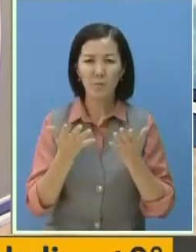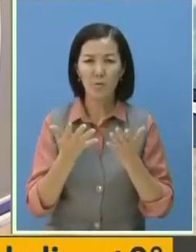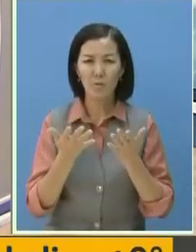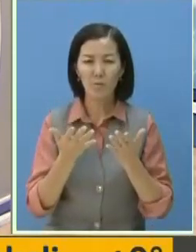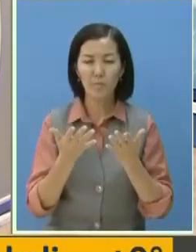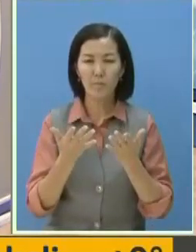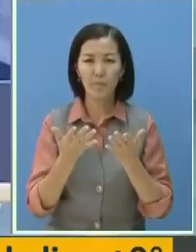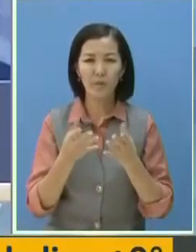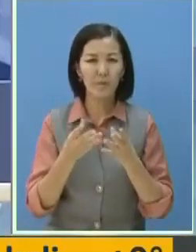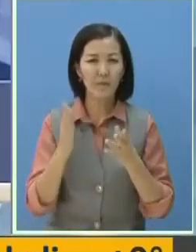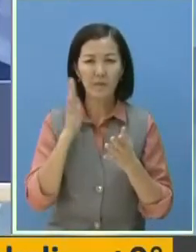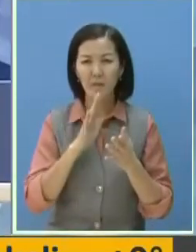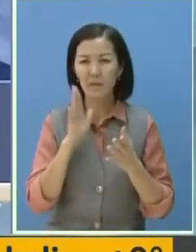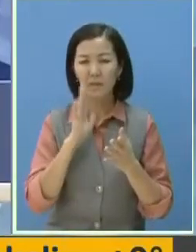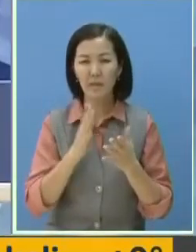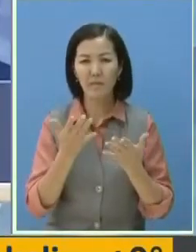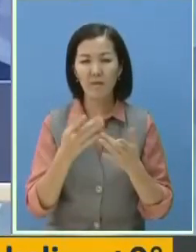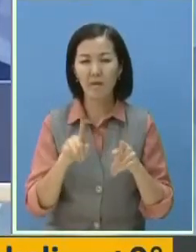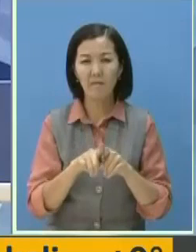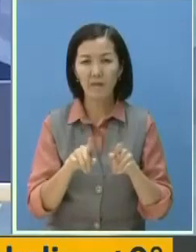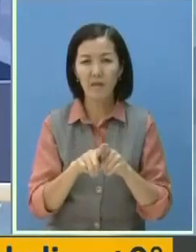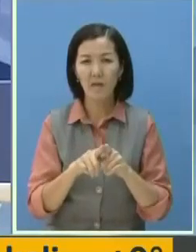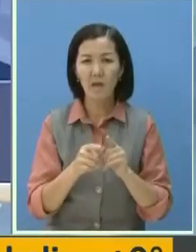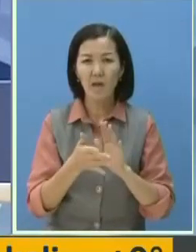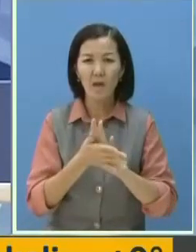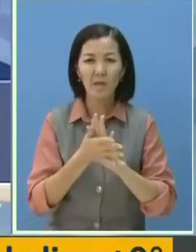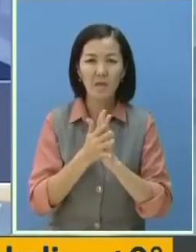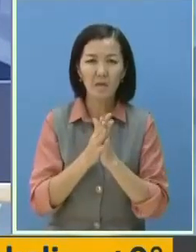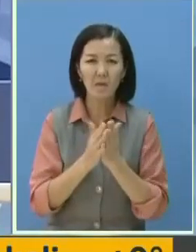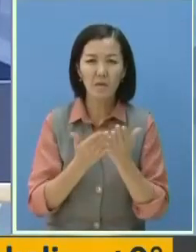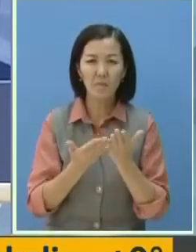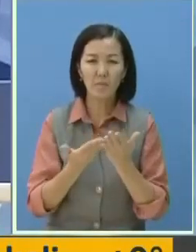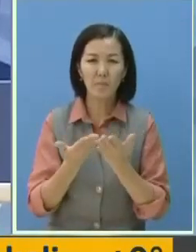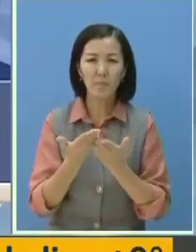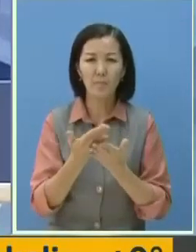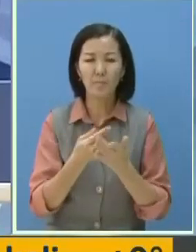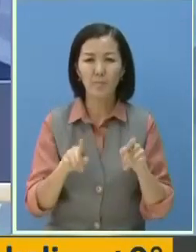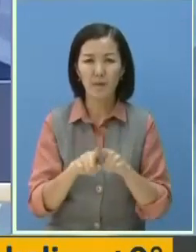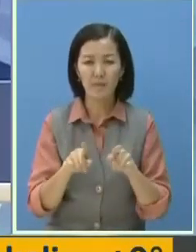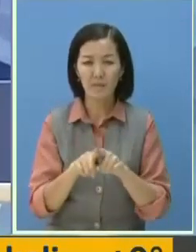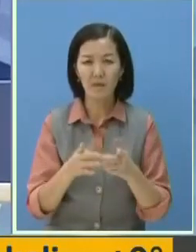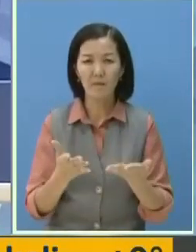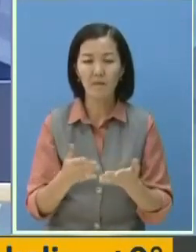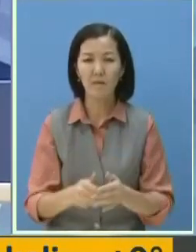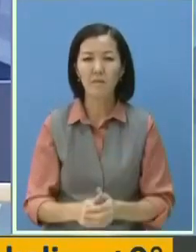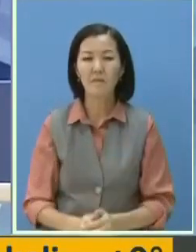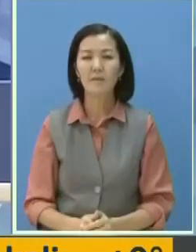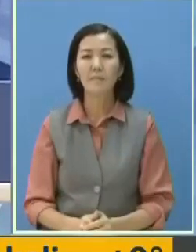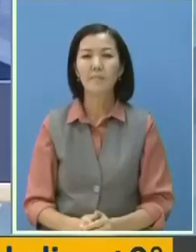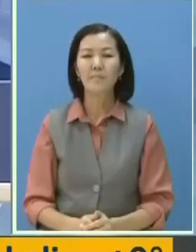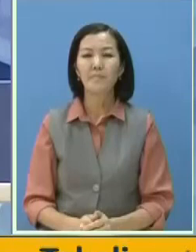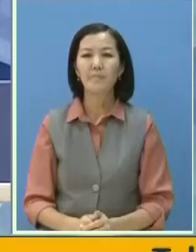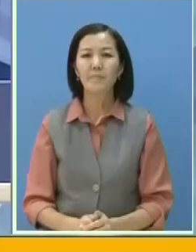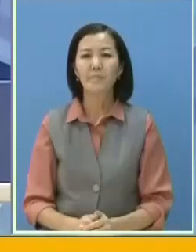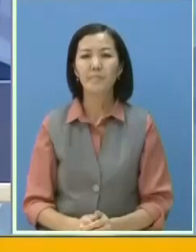которые характеризуются тем, что вначале как бы внутри вен прорастает белок такой фибрин, а потом уже на